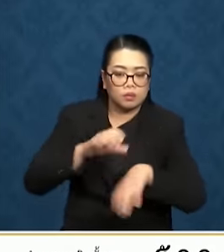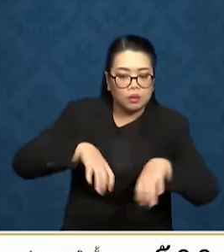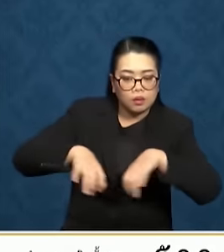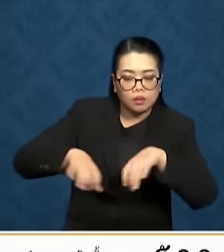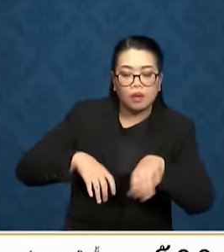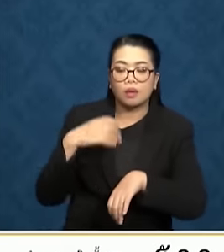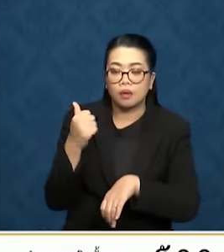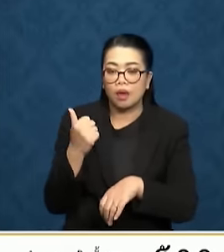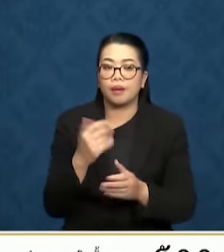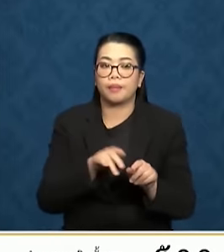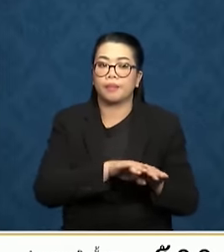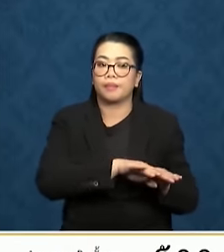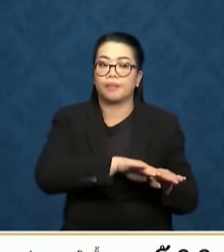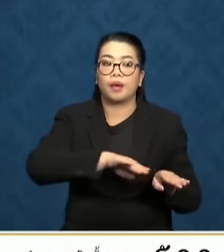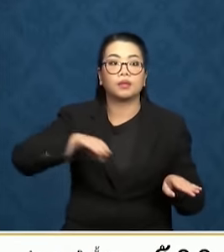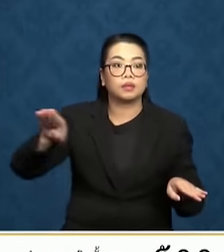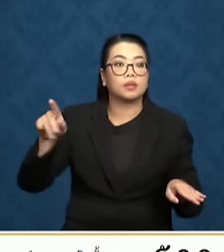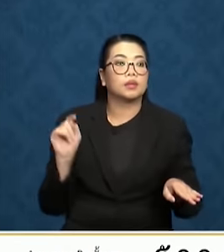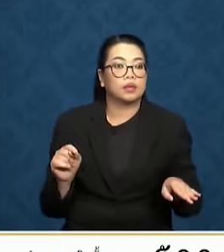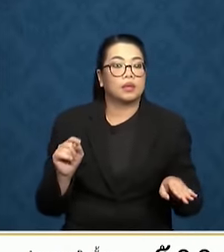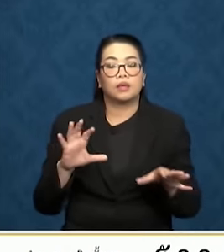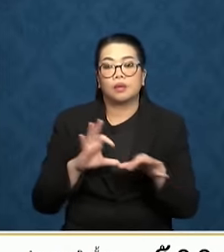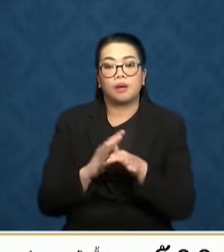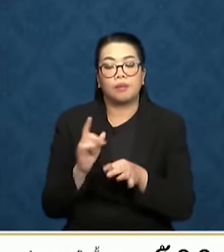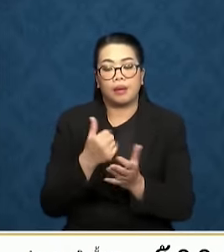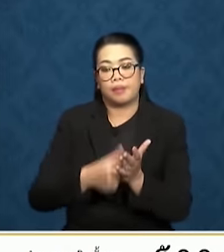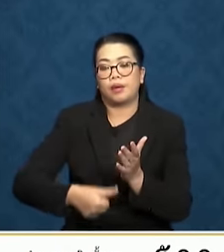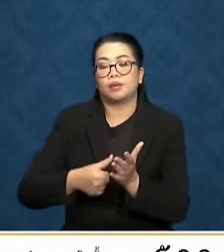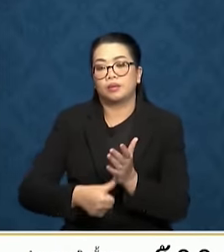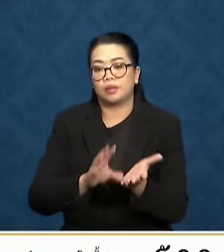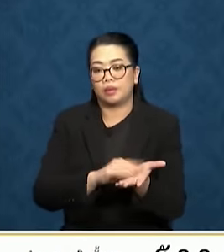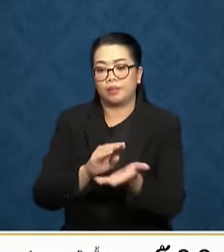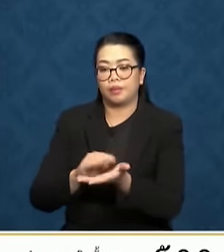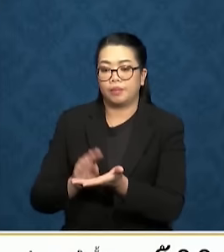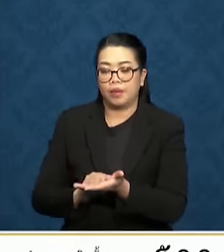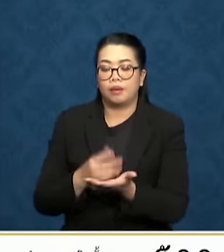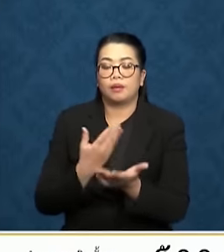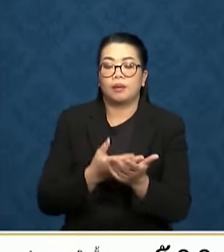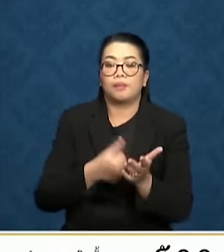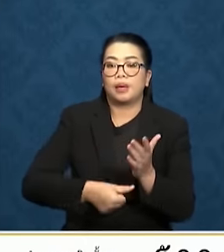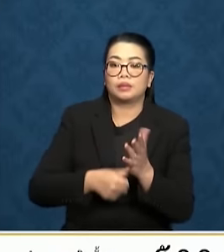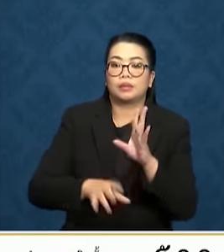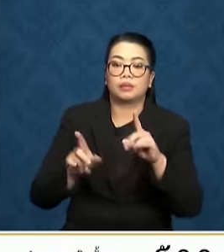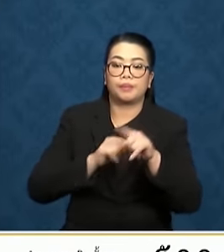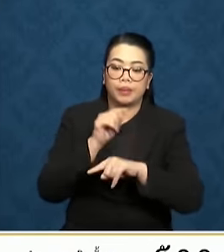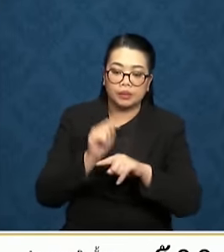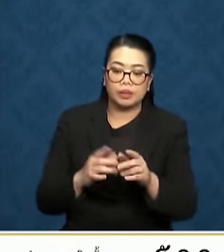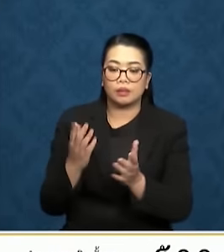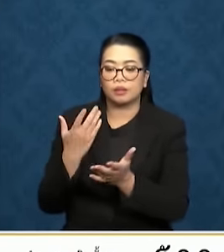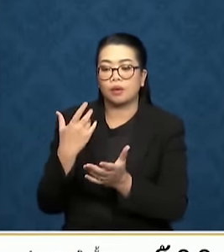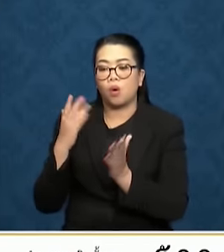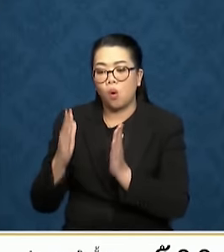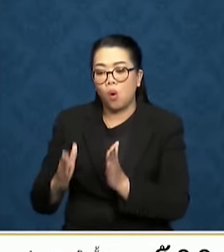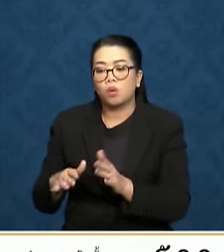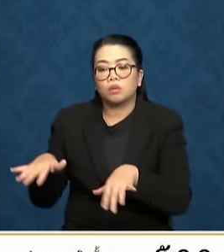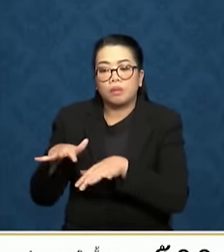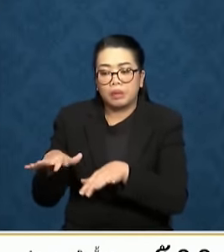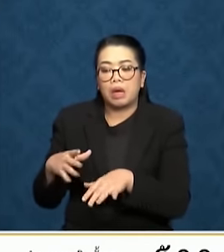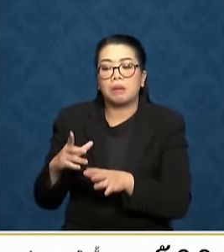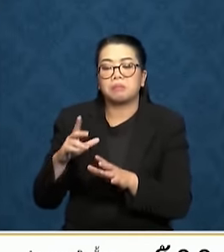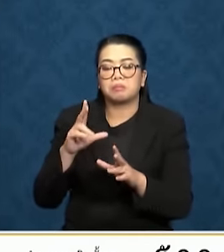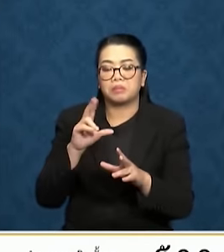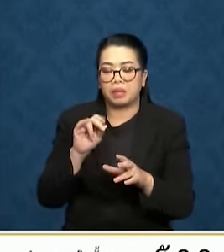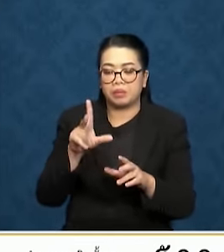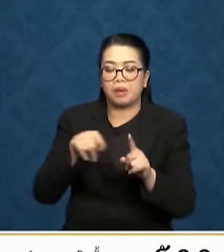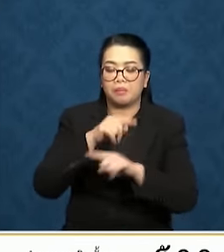เขียนไว้ชัดเจนครับมันเป็นเอ่อภาษีมูลค่าเพิ่มที่ทำให้คนตัวเล็กลำบากมากขึ้นเพราะว่า 33%ของ